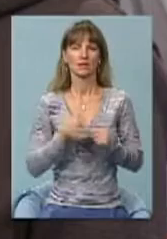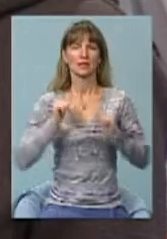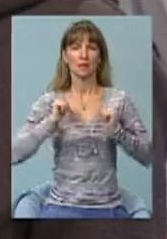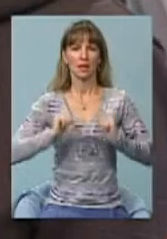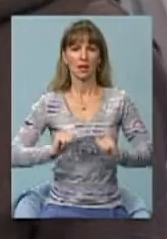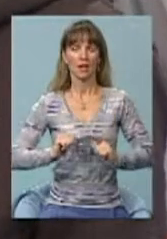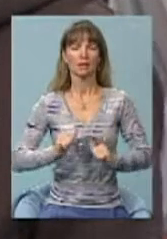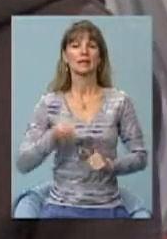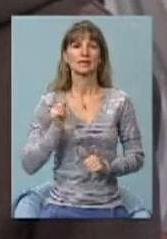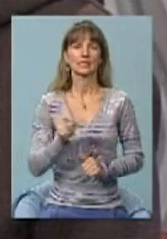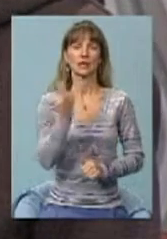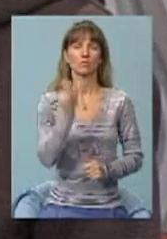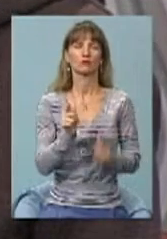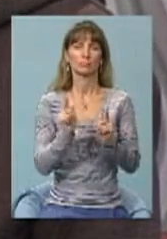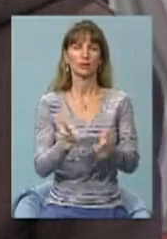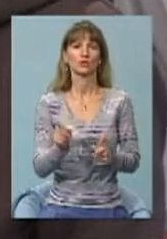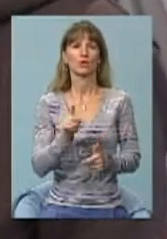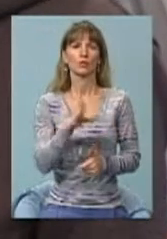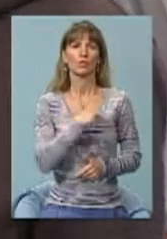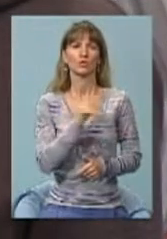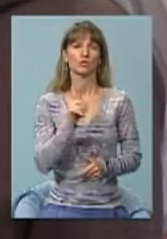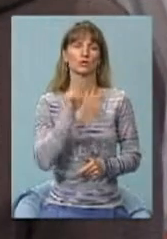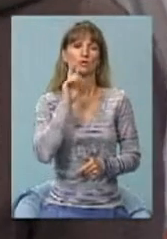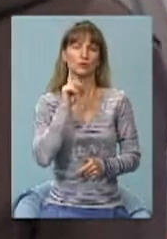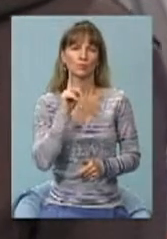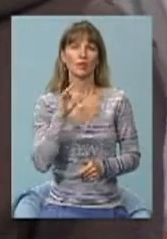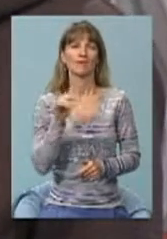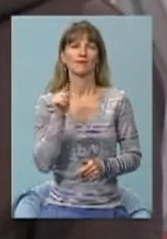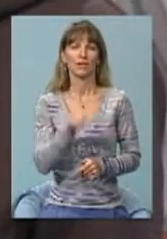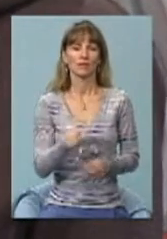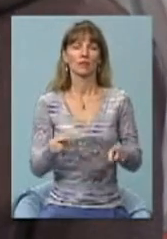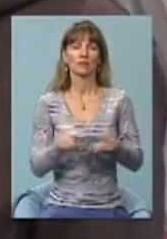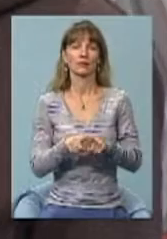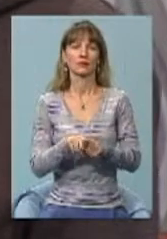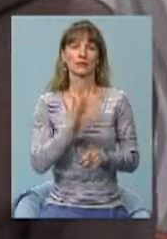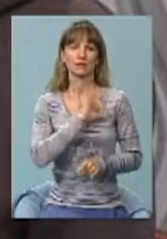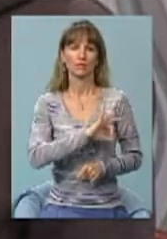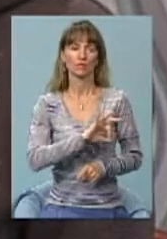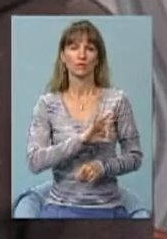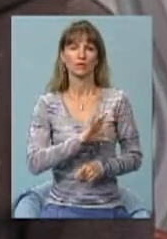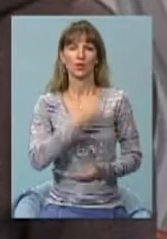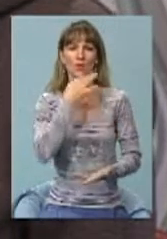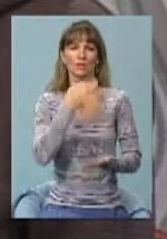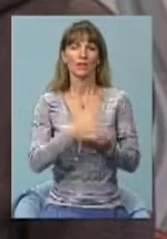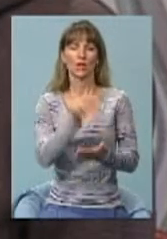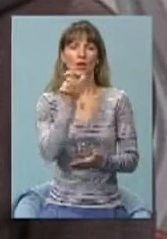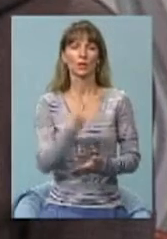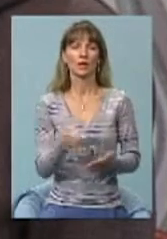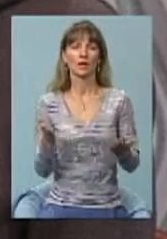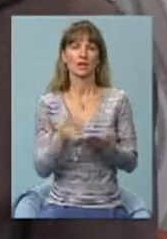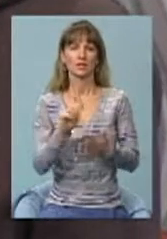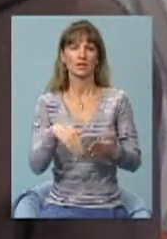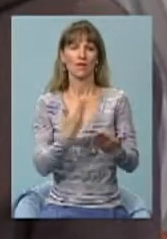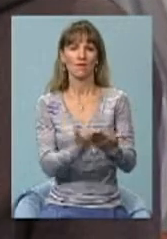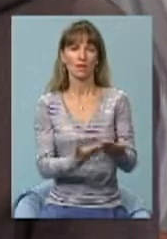таки погоджується із тим, що вона була в чомусь неправа, і вона все-таки користується певними відповідями людей, які їй це радять.